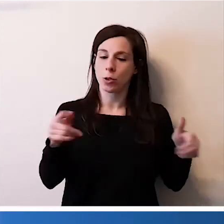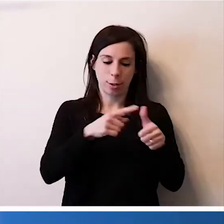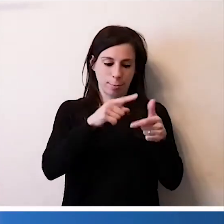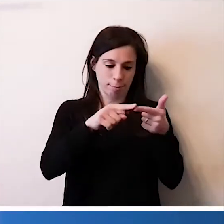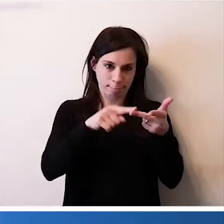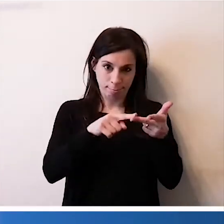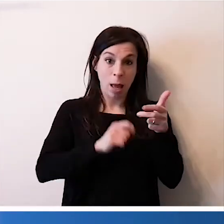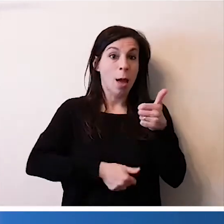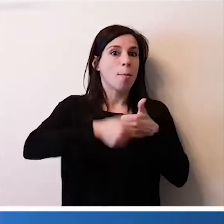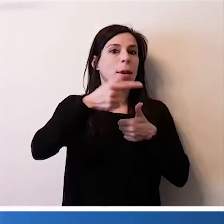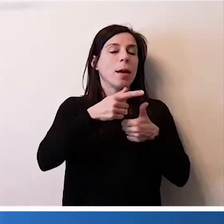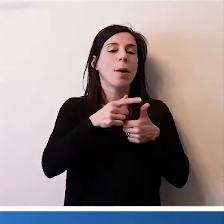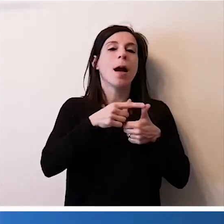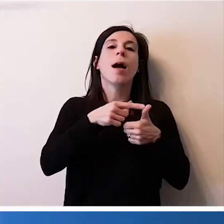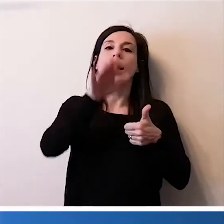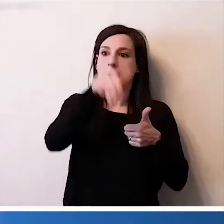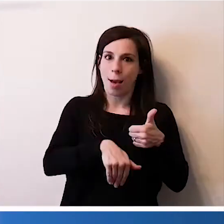chiamò prontamente